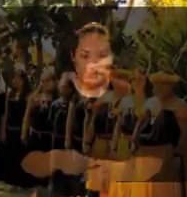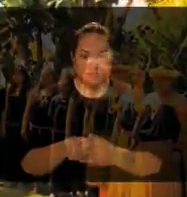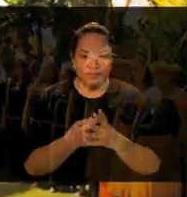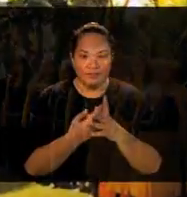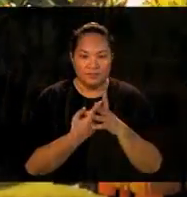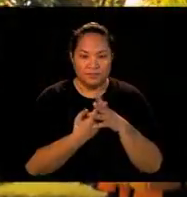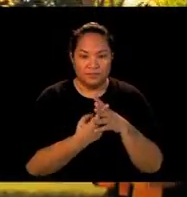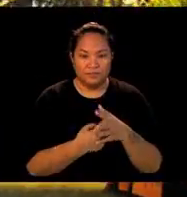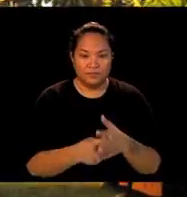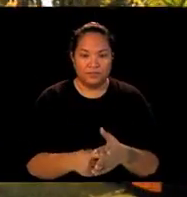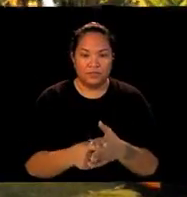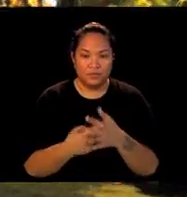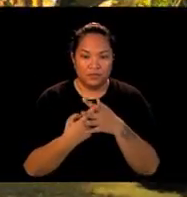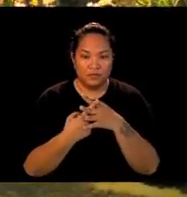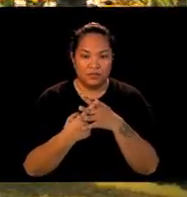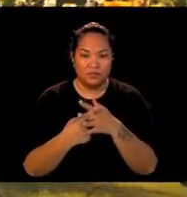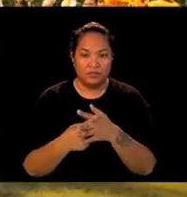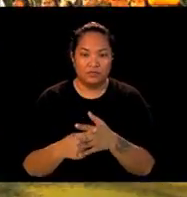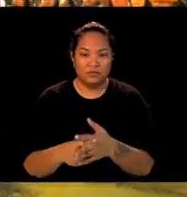Itini